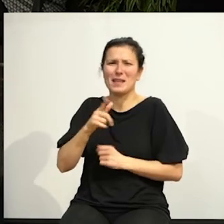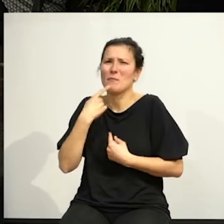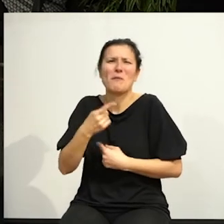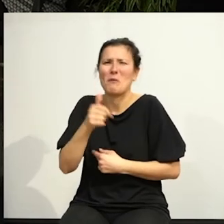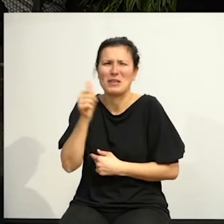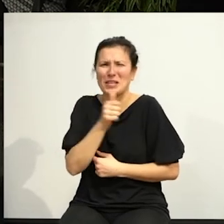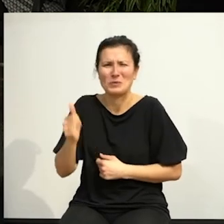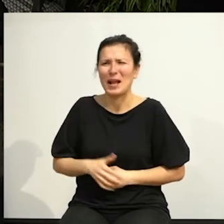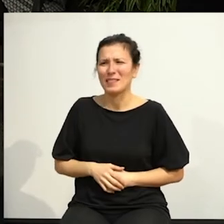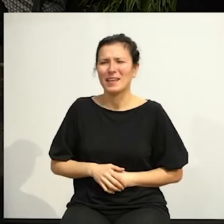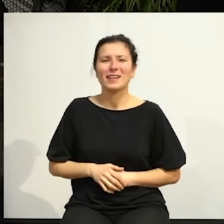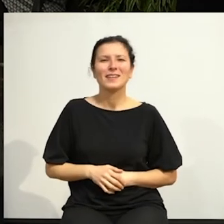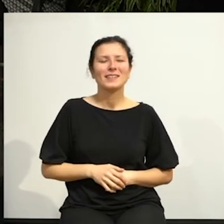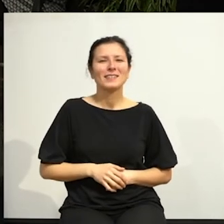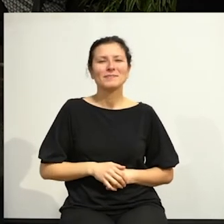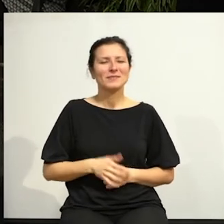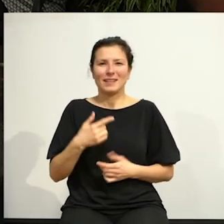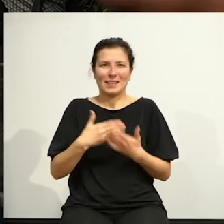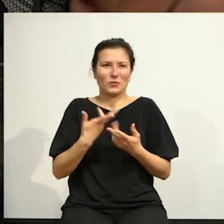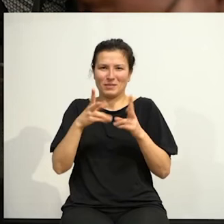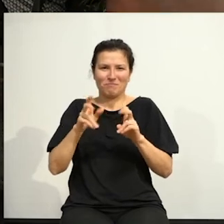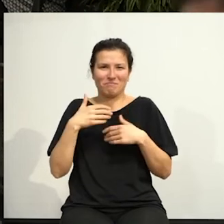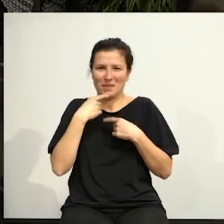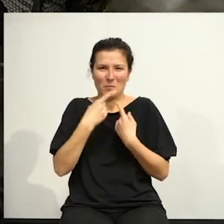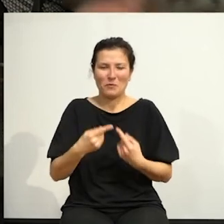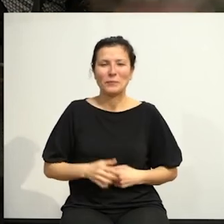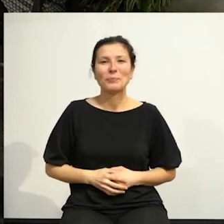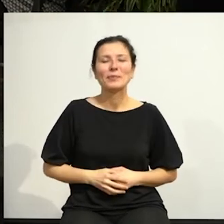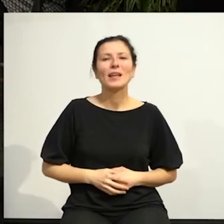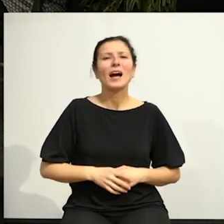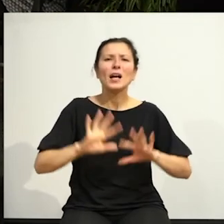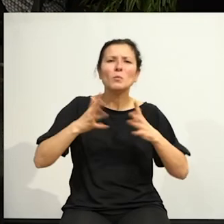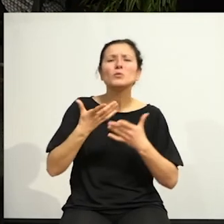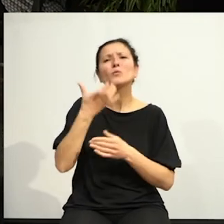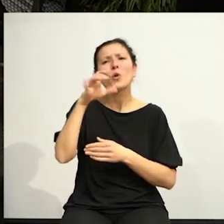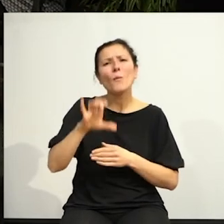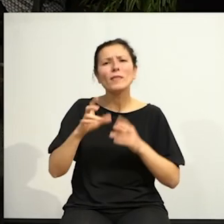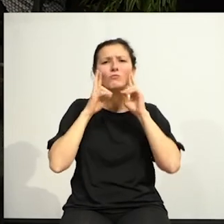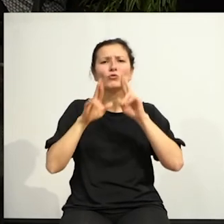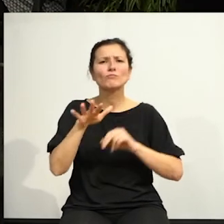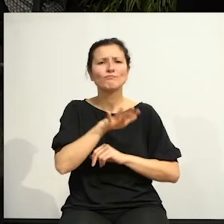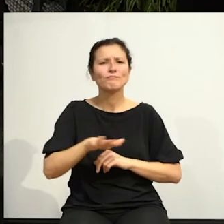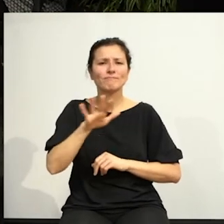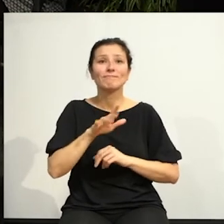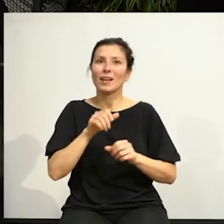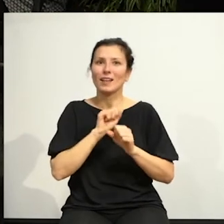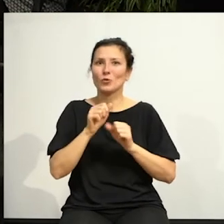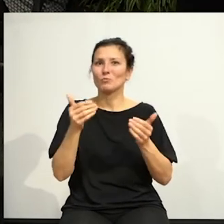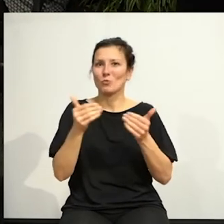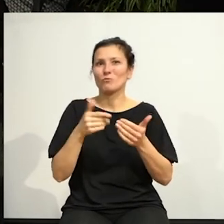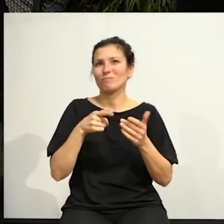niekoniecznie odnoszą się do literackiej jakby sfery rzeczywistości, raczej są komentarzem po prostu do rzeczywistości, ale to jest potencjał,